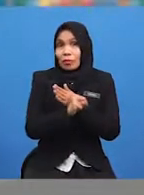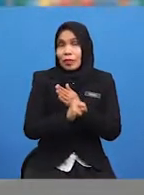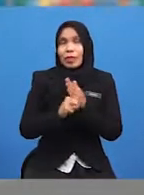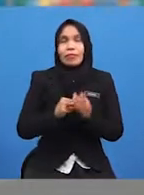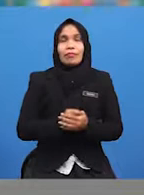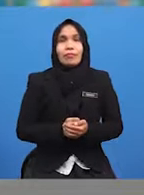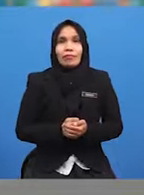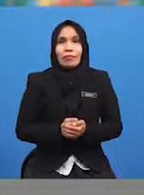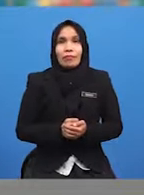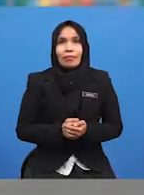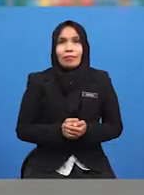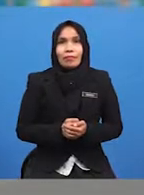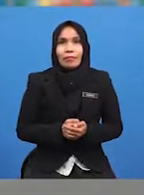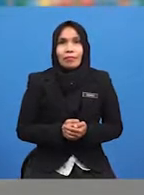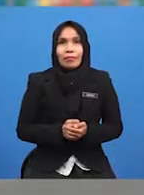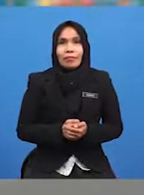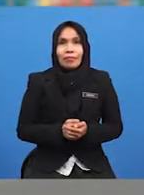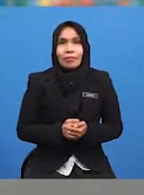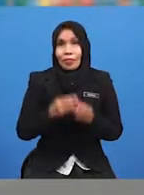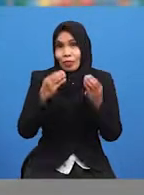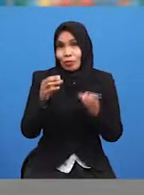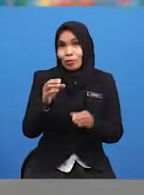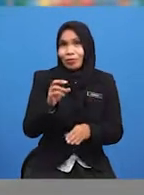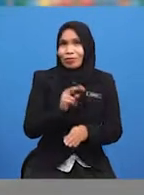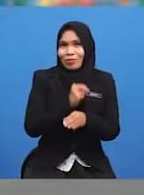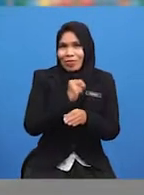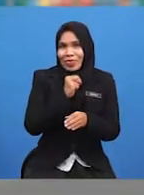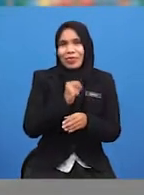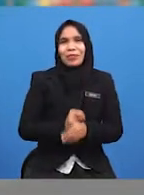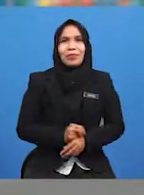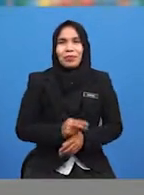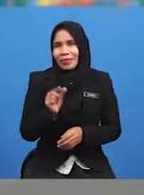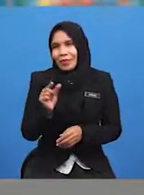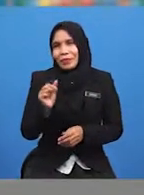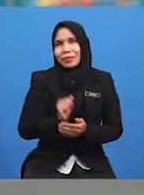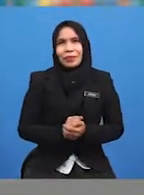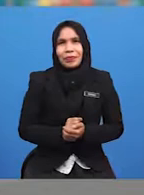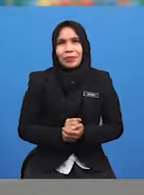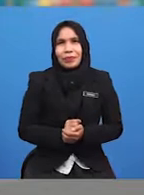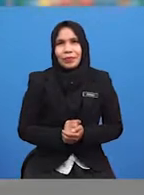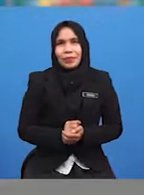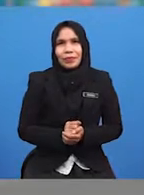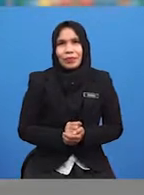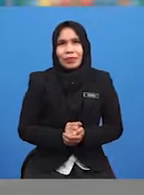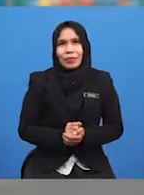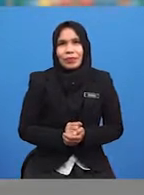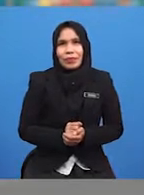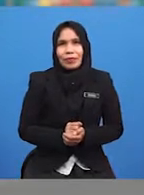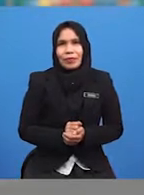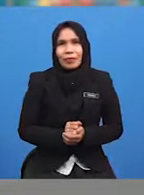aja eh cekung nyanyi plak tapi nyanyi sketched Bolehlah Kalau nyanyi panjang-panjang